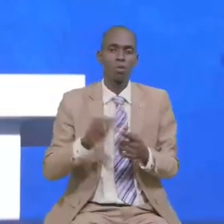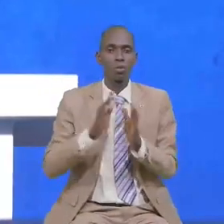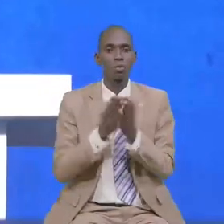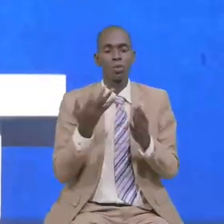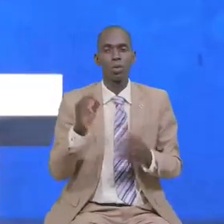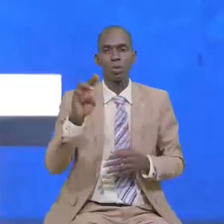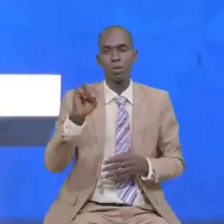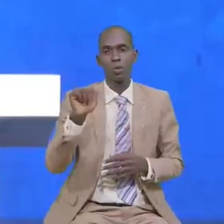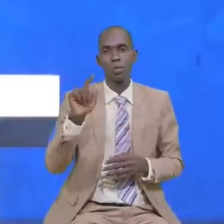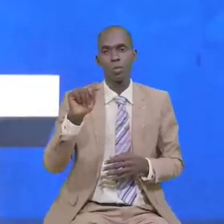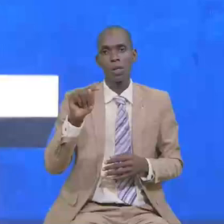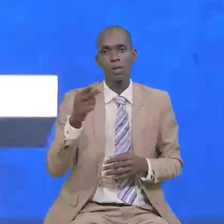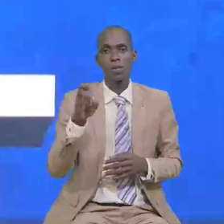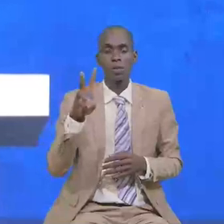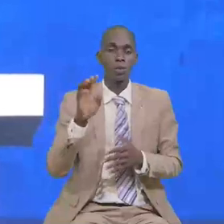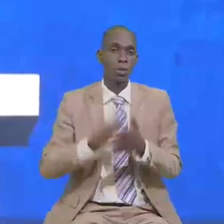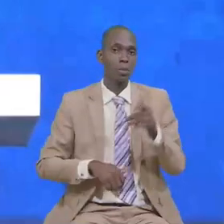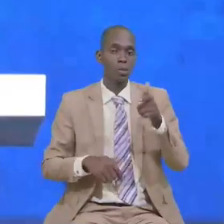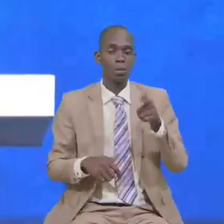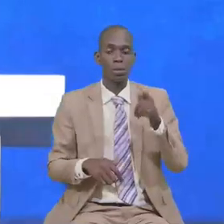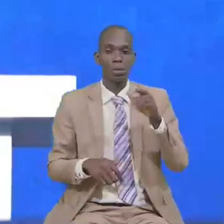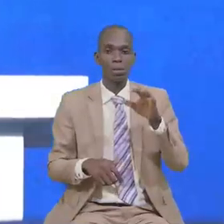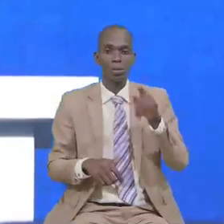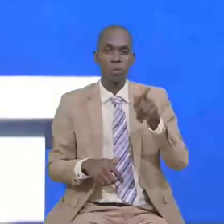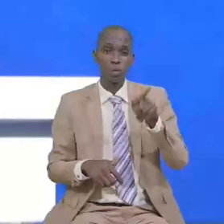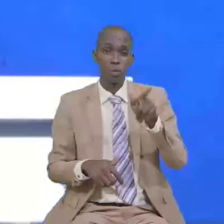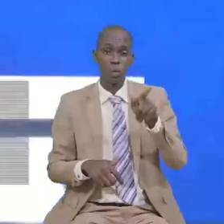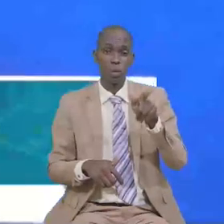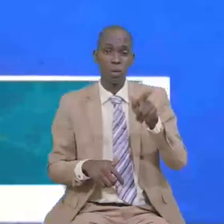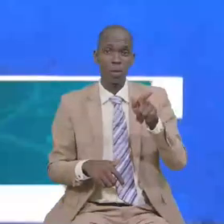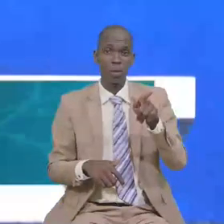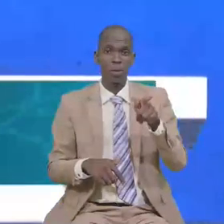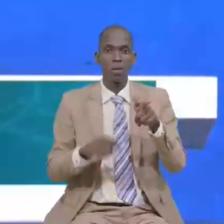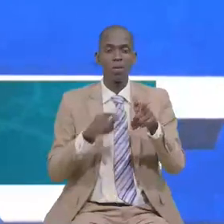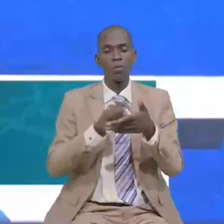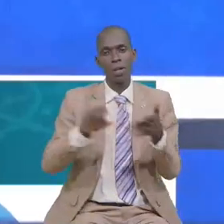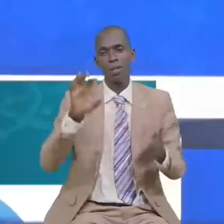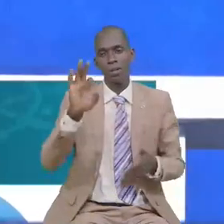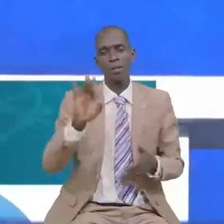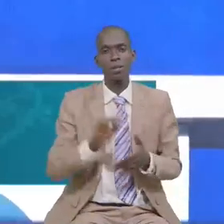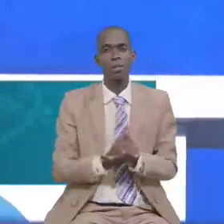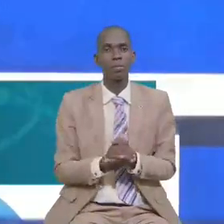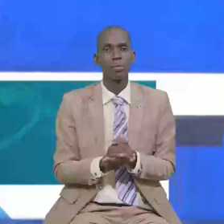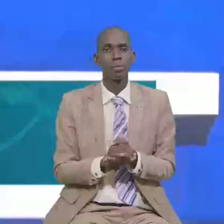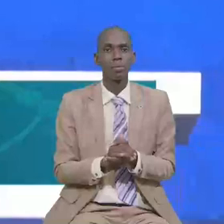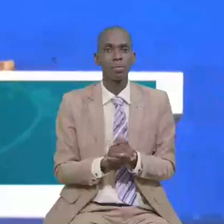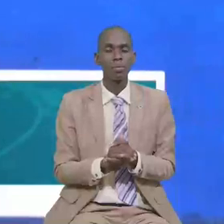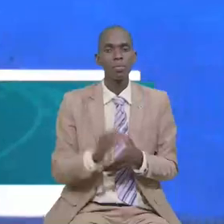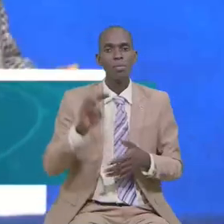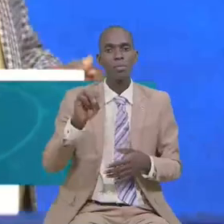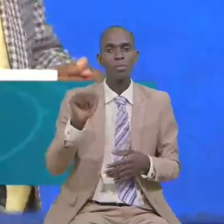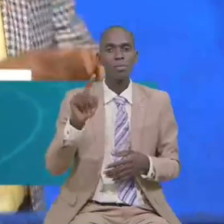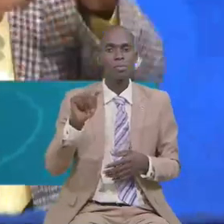Matthieu 21. Je vous lis le verset 9. Mais